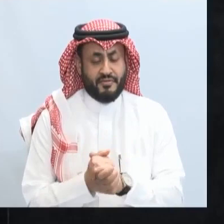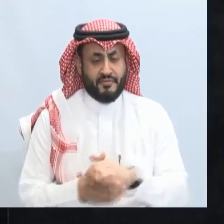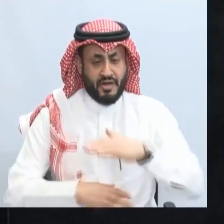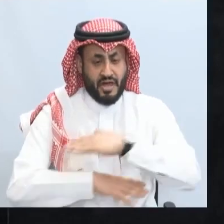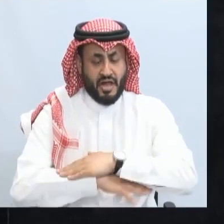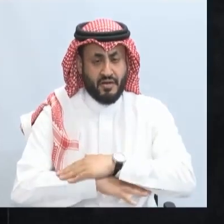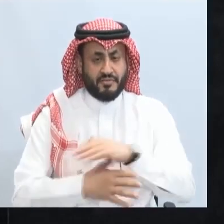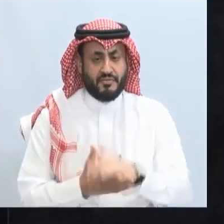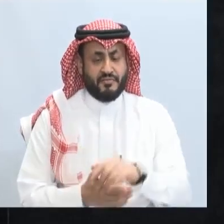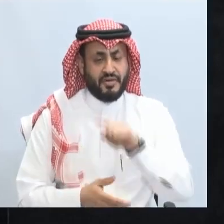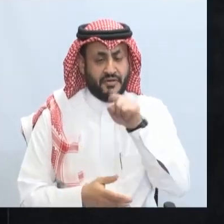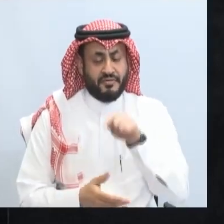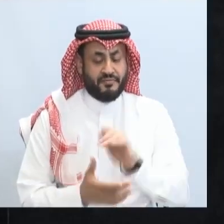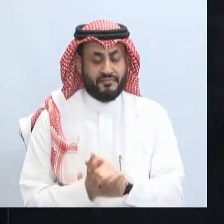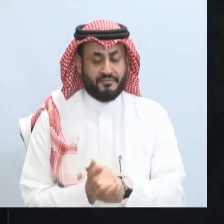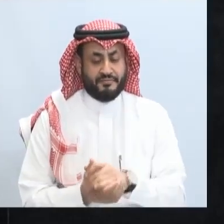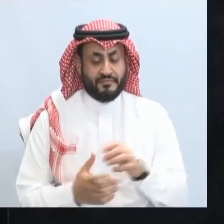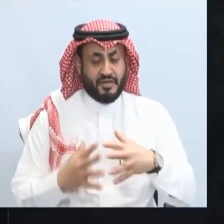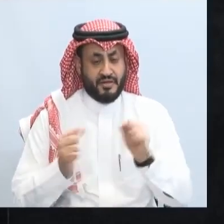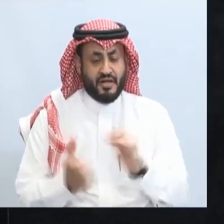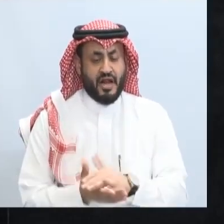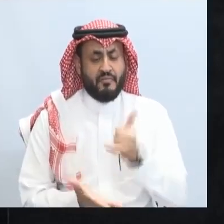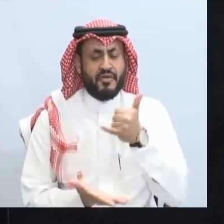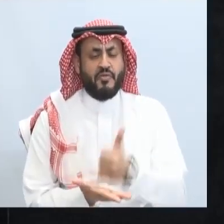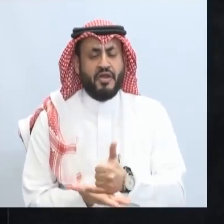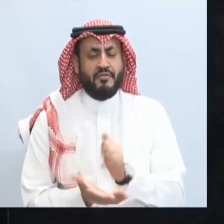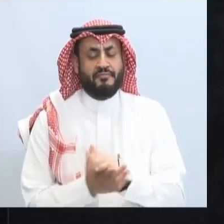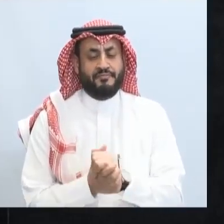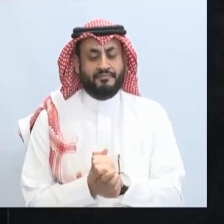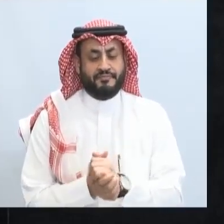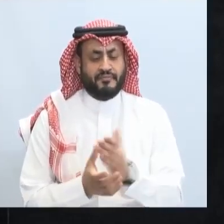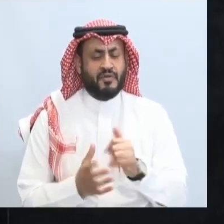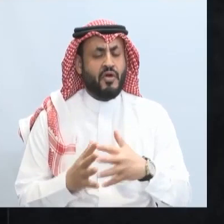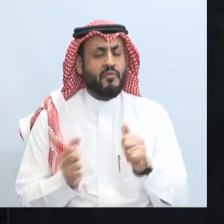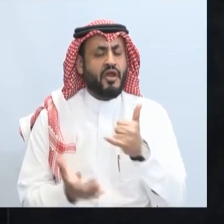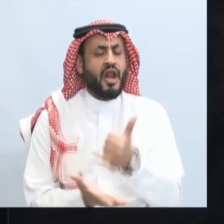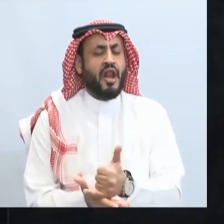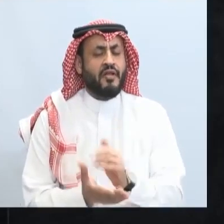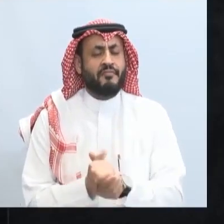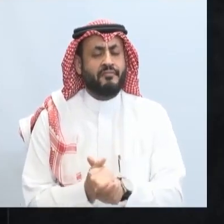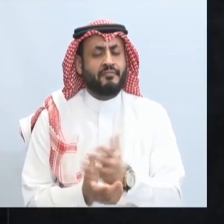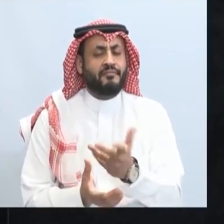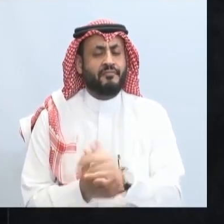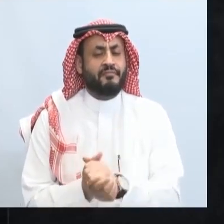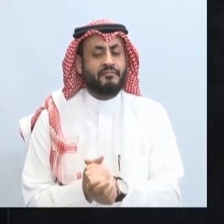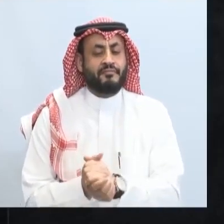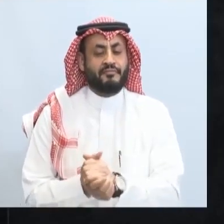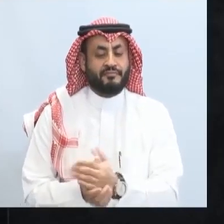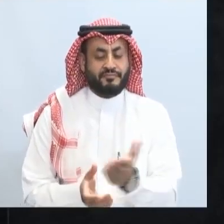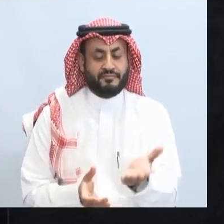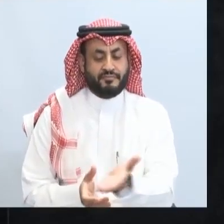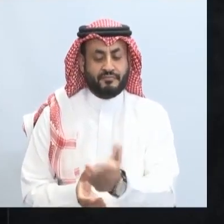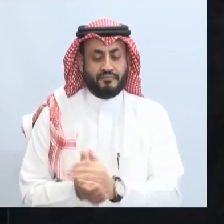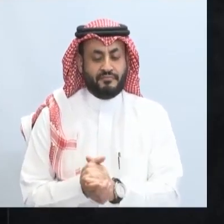السلوك المسؤول نبدا بتعريف المسؤوليه ماذا اقصد بالمسؤوليه بارك